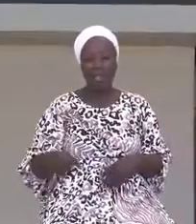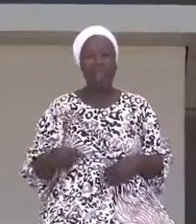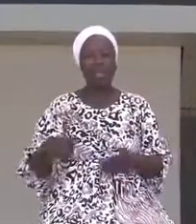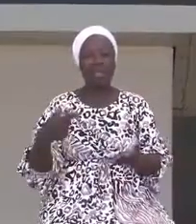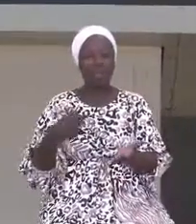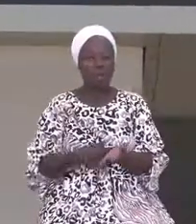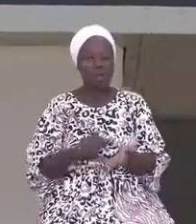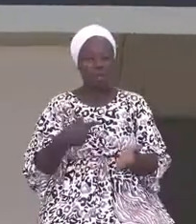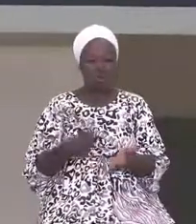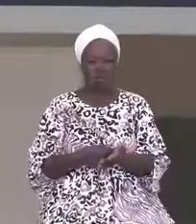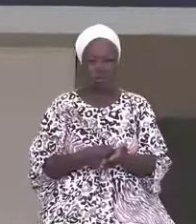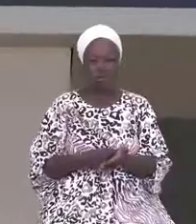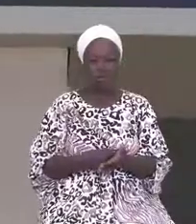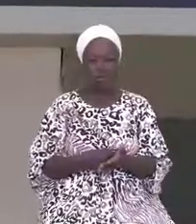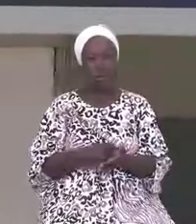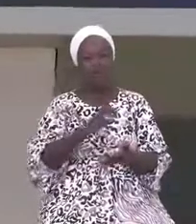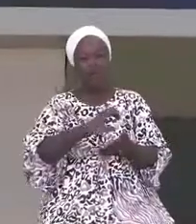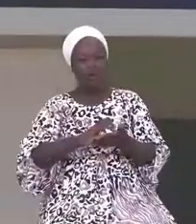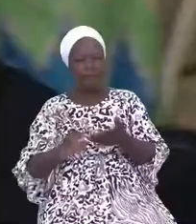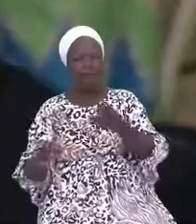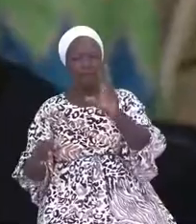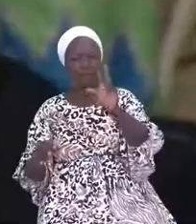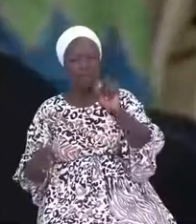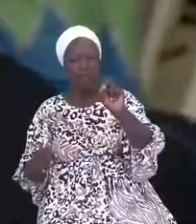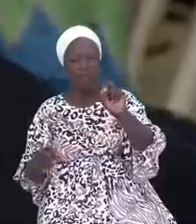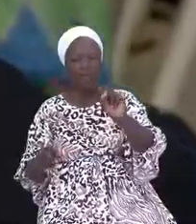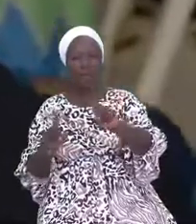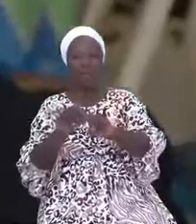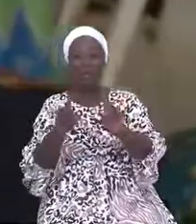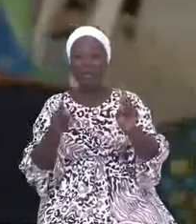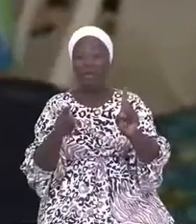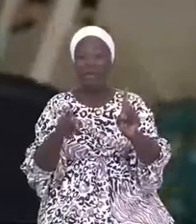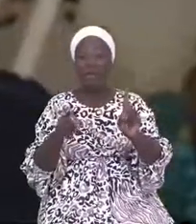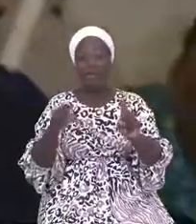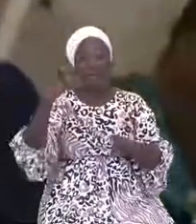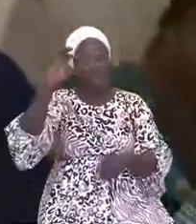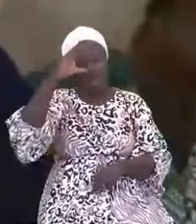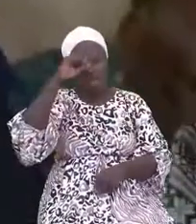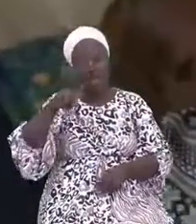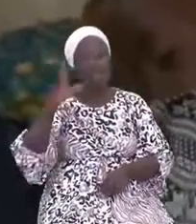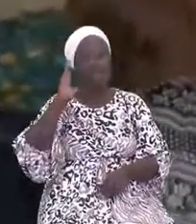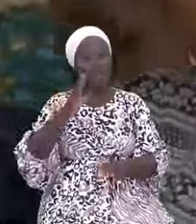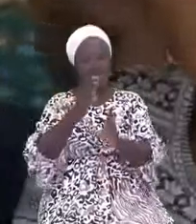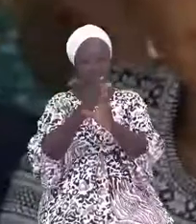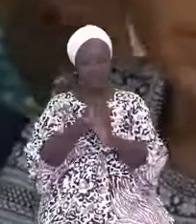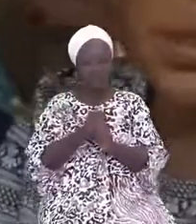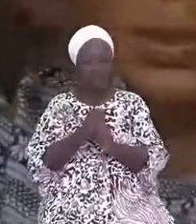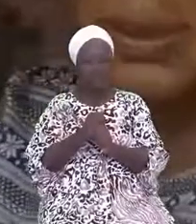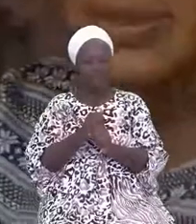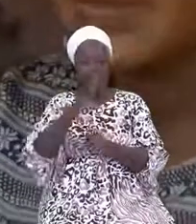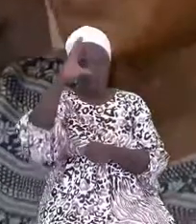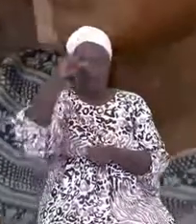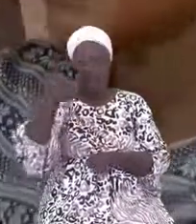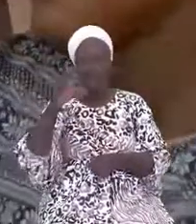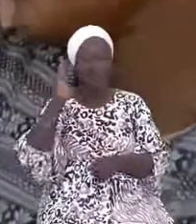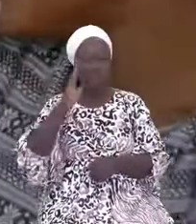30, ne reçoivent au centuple. Il recevra.